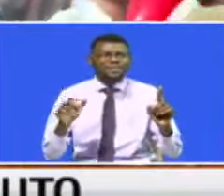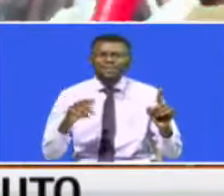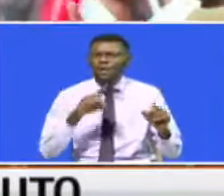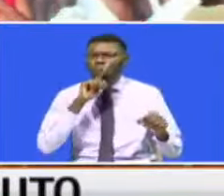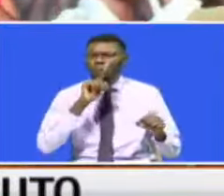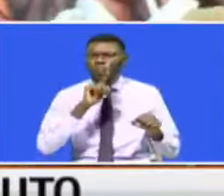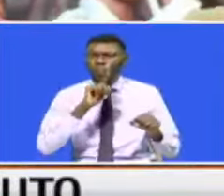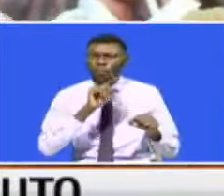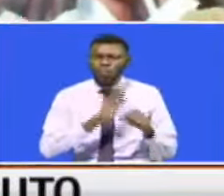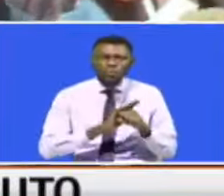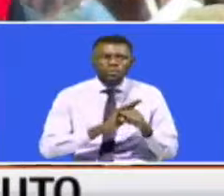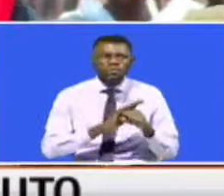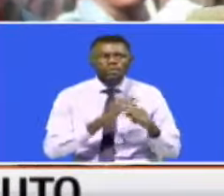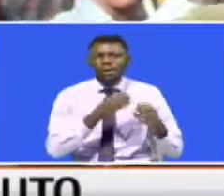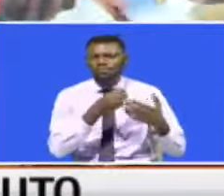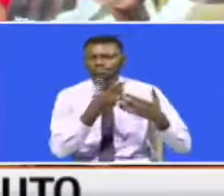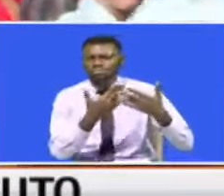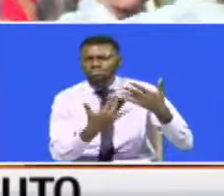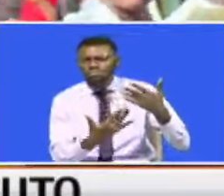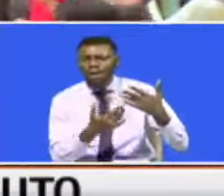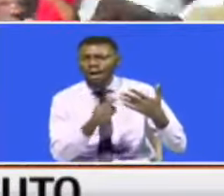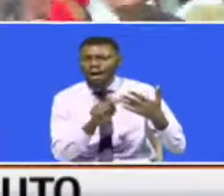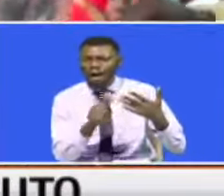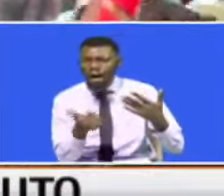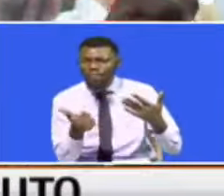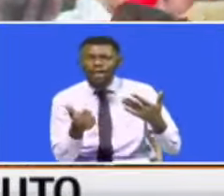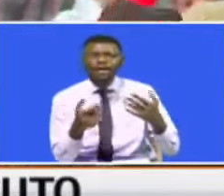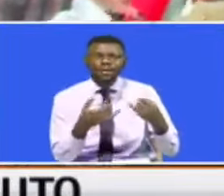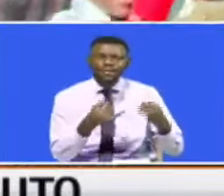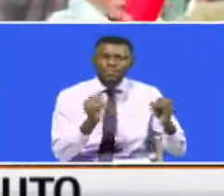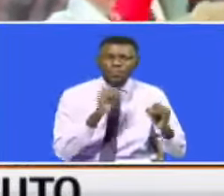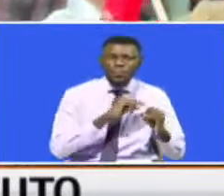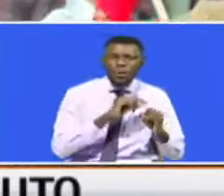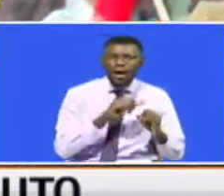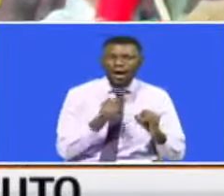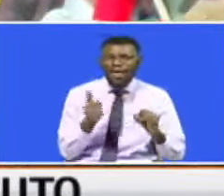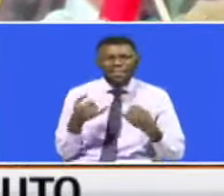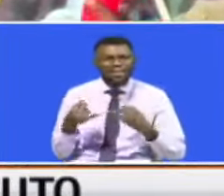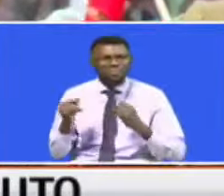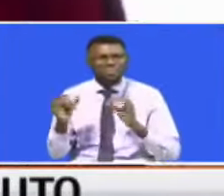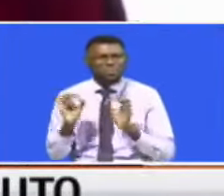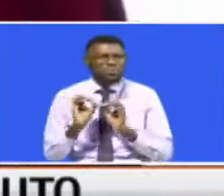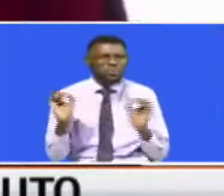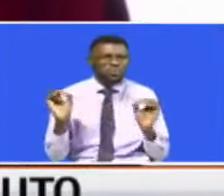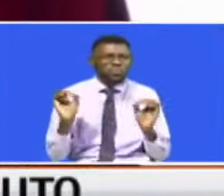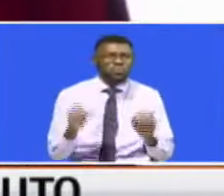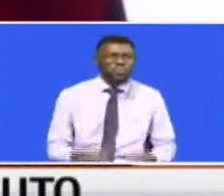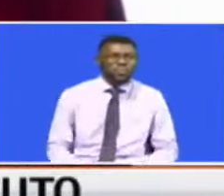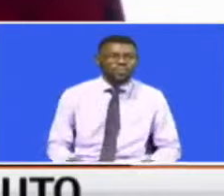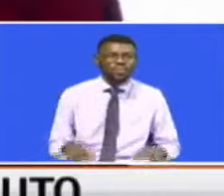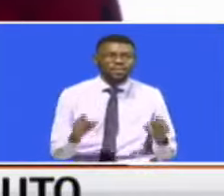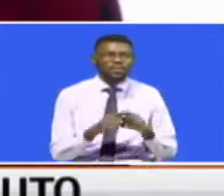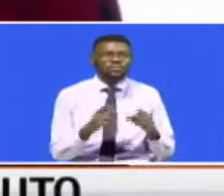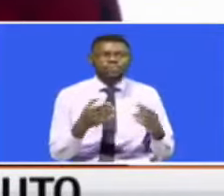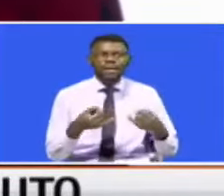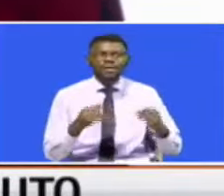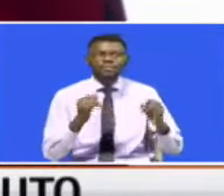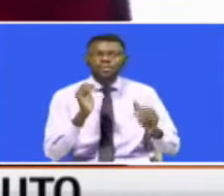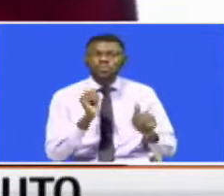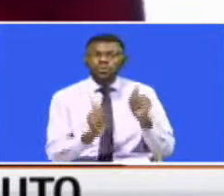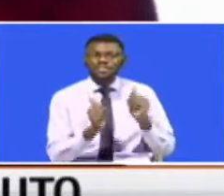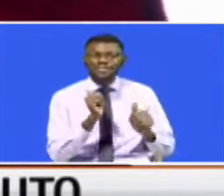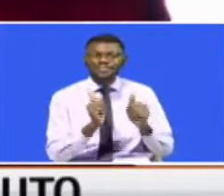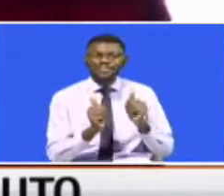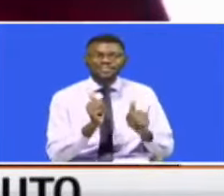ahadi zimetimizwa ila nyingine zikavunjwa na nyingine bado hazijatimizwa. Baadhi ya zile zilizotimizwa